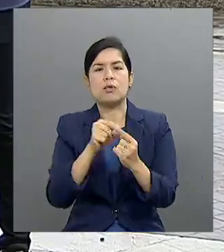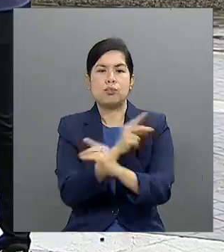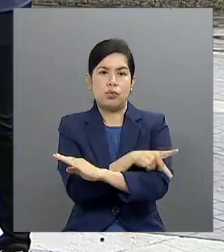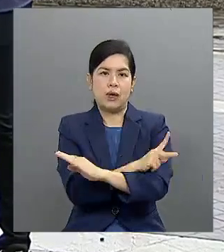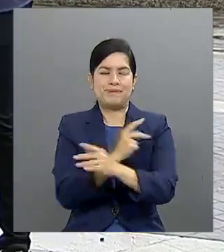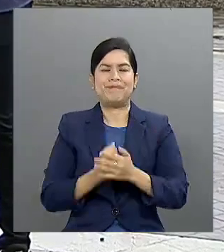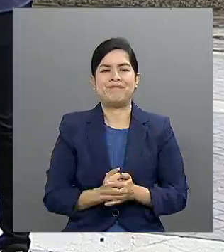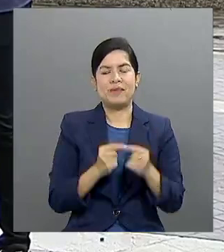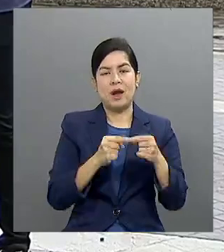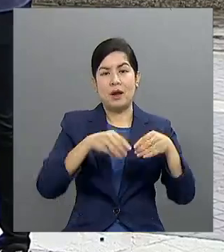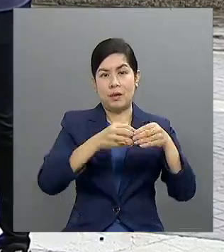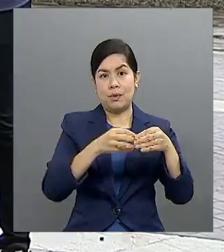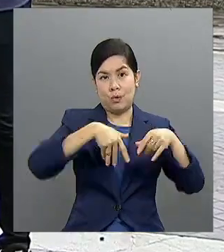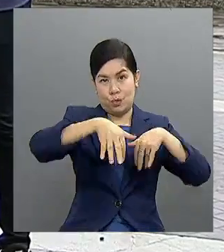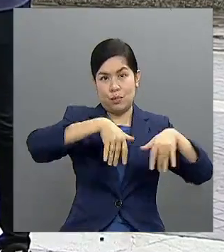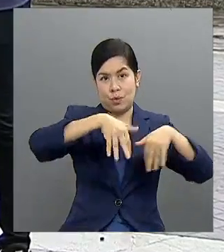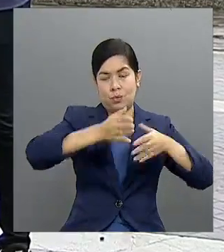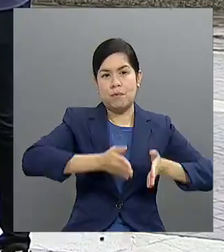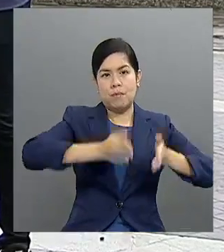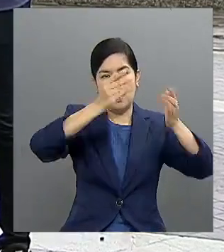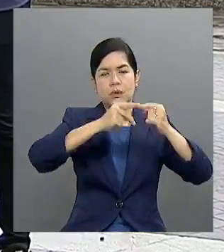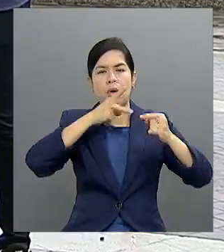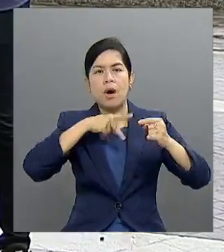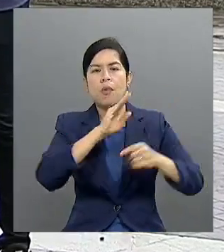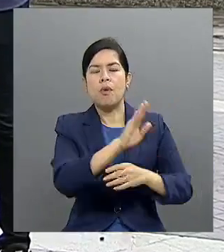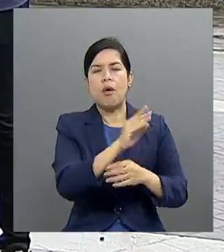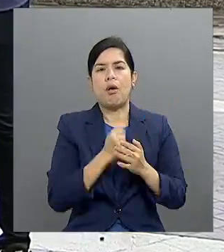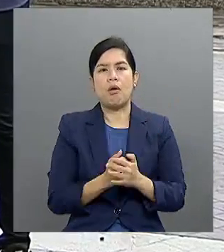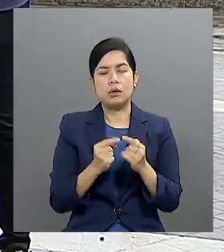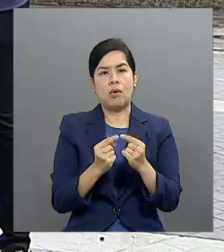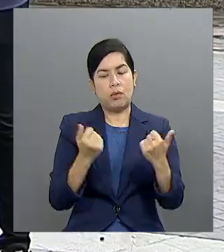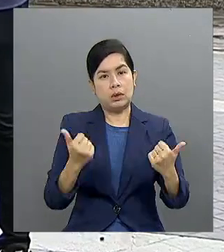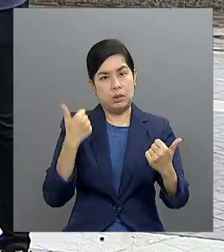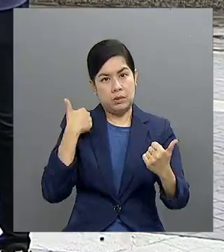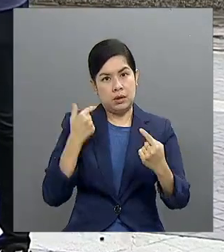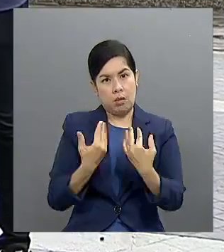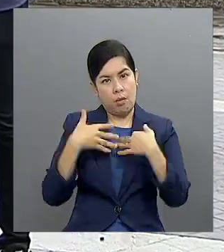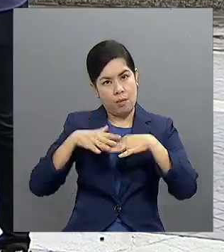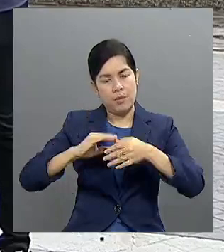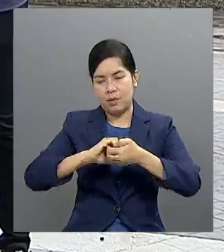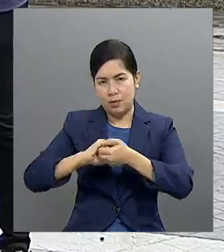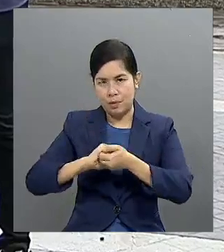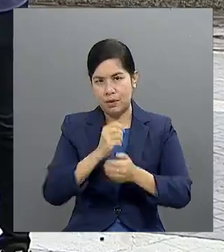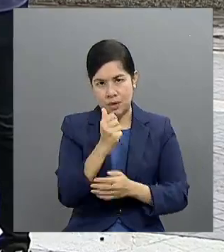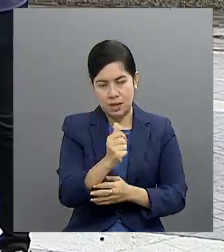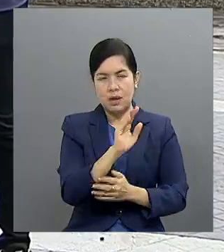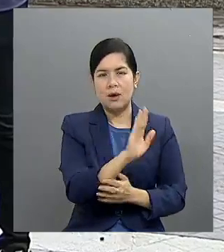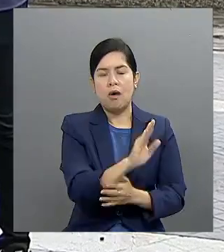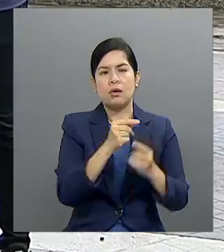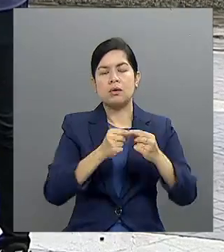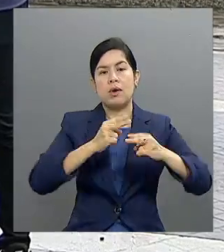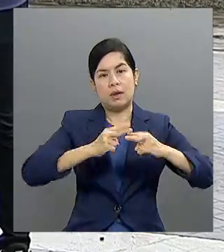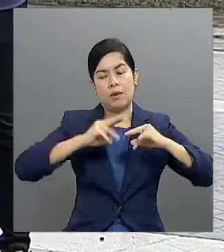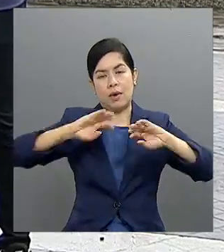ได้รับความร่วมมือเป็นอย่างดีไม่ว่าจะเป็นทั้งภาครัฐและภาคเอกชนในจังหวัดภูเก็ตทุกภาคส่วนก็ต้องขอกราบขอบพระคุณมาณโอกาสนี้ด้วยนะคะ ต้องบอกว่าไม่ใช่